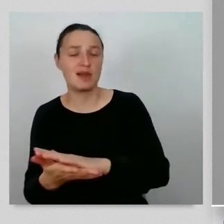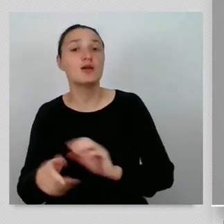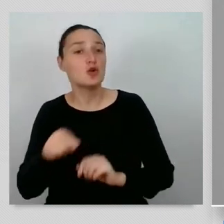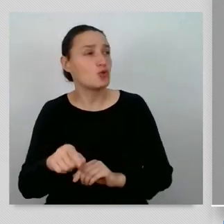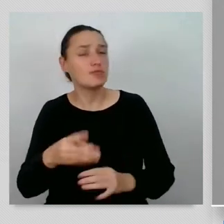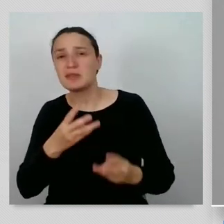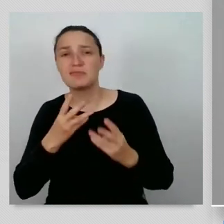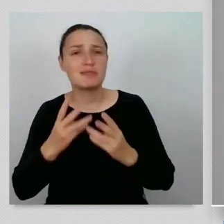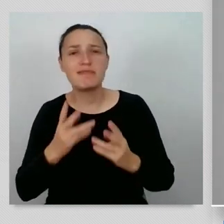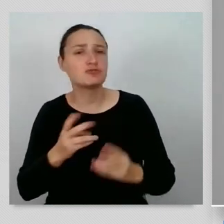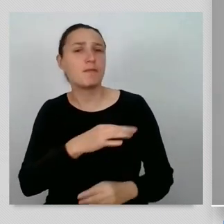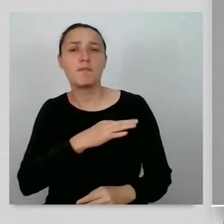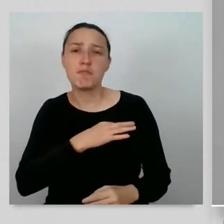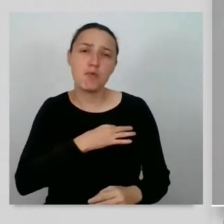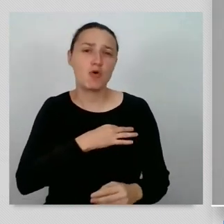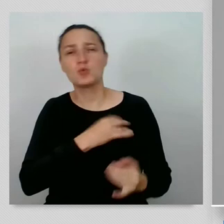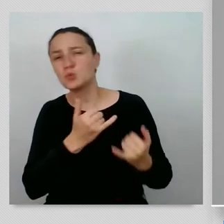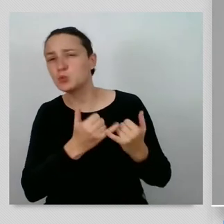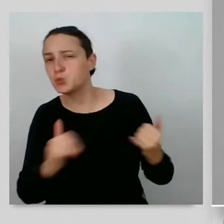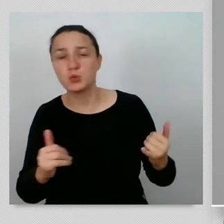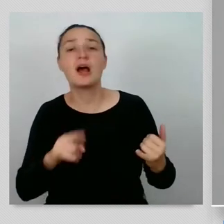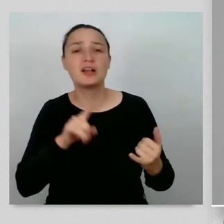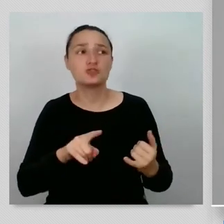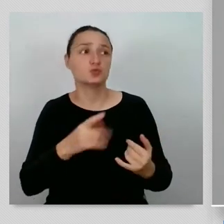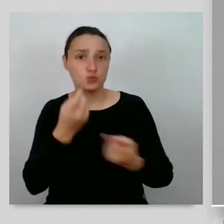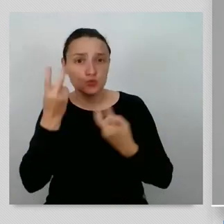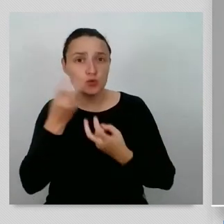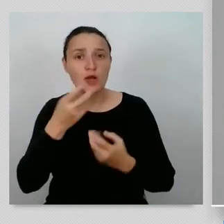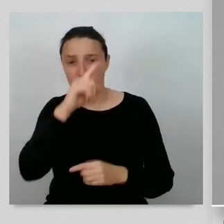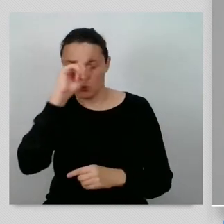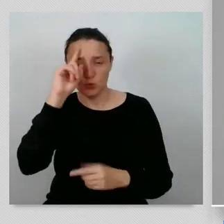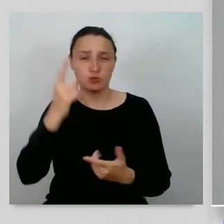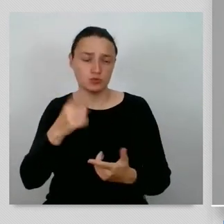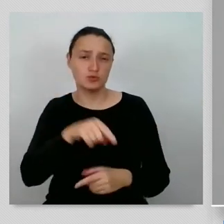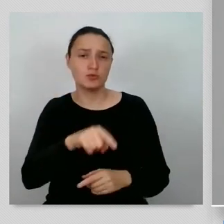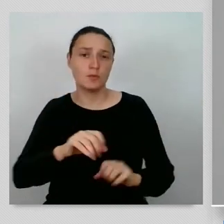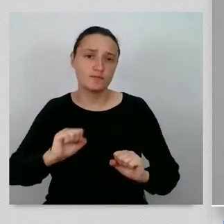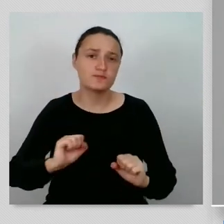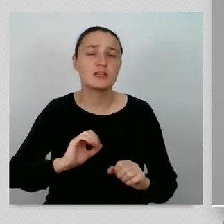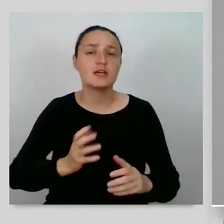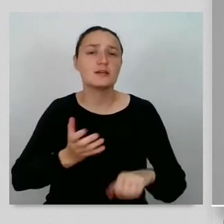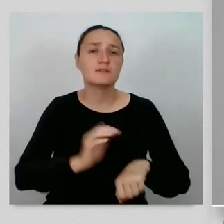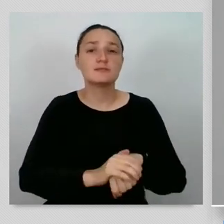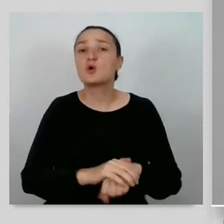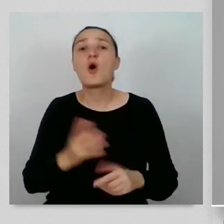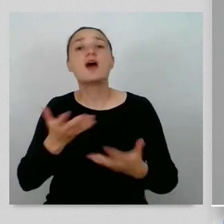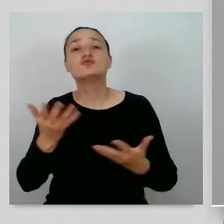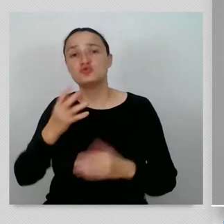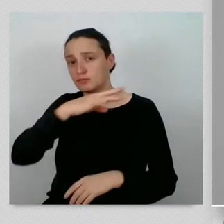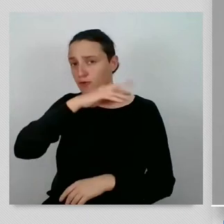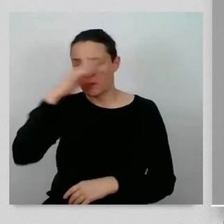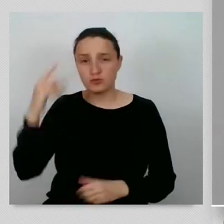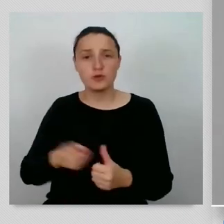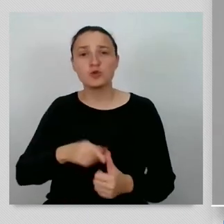względu na barwy polityczne. I oczywiście tych inspiracji szukam u Scrutona, szukam u Chantal